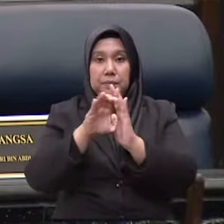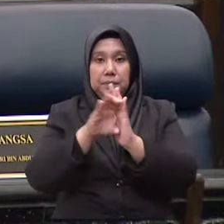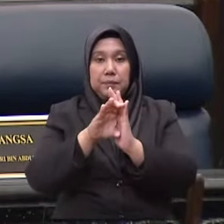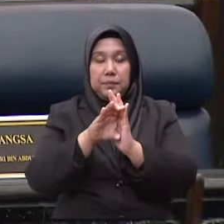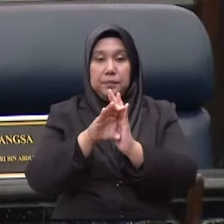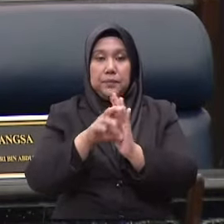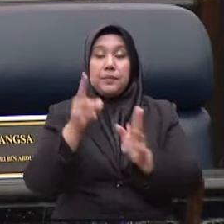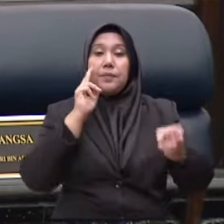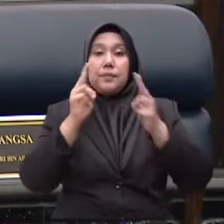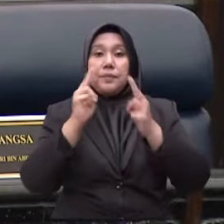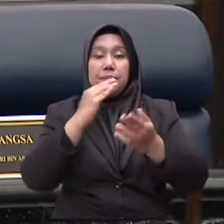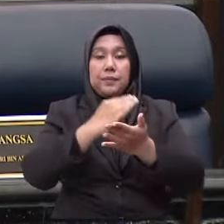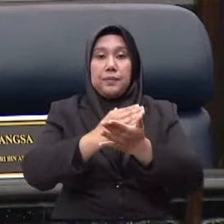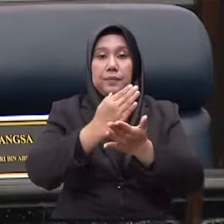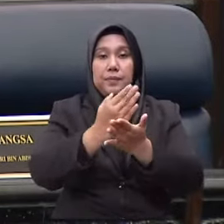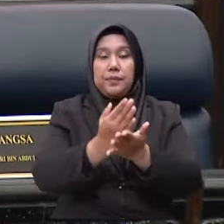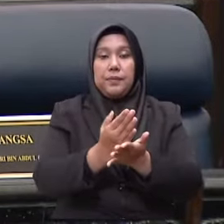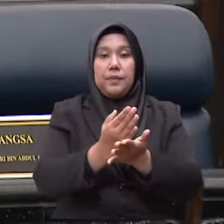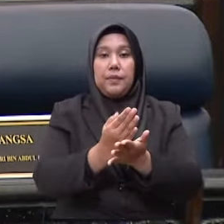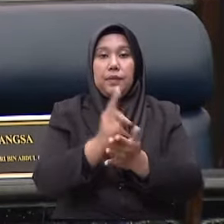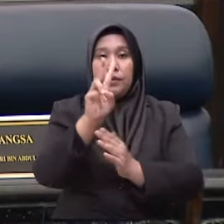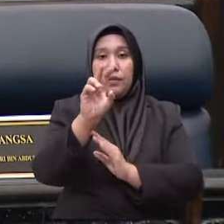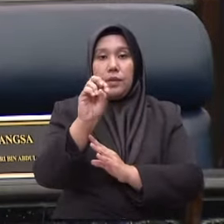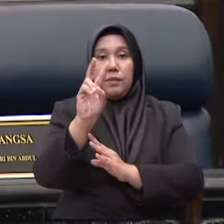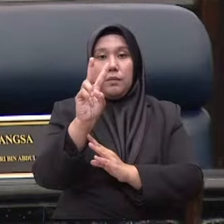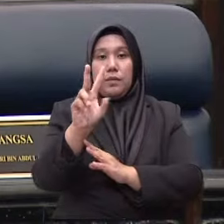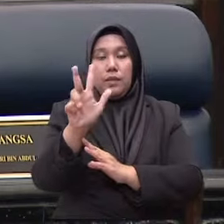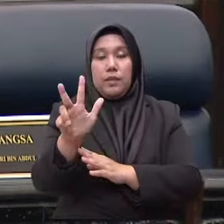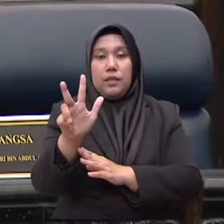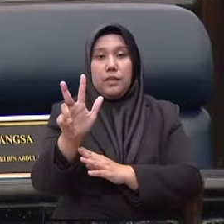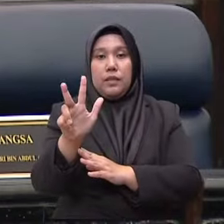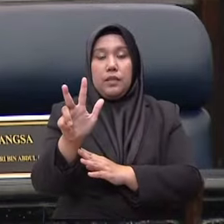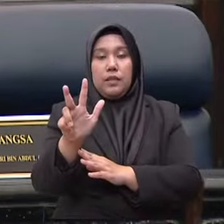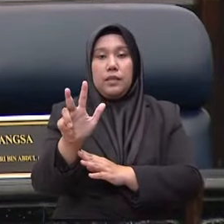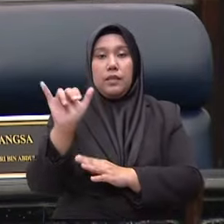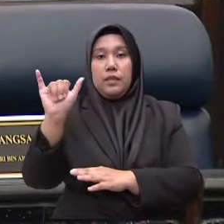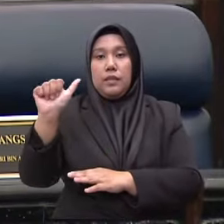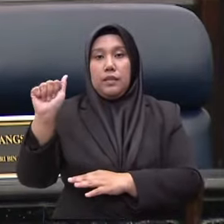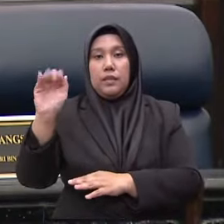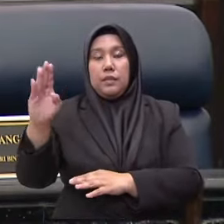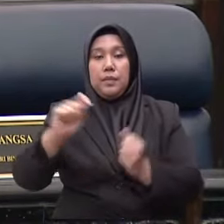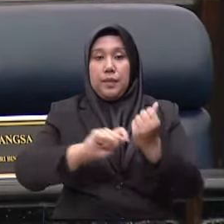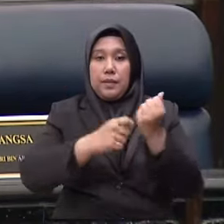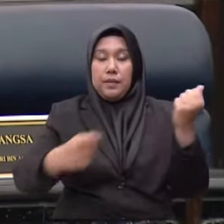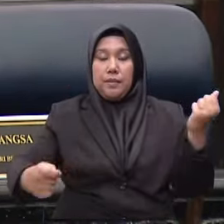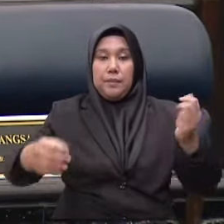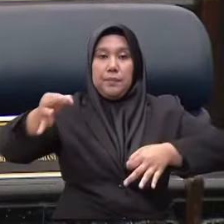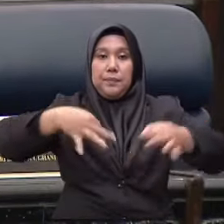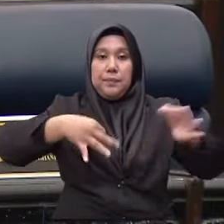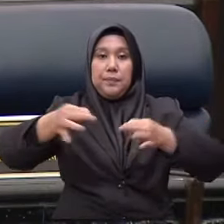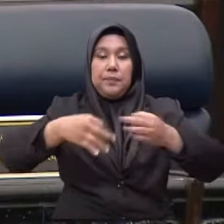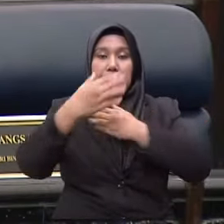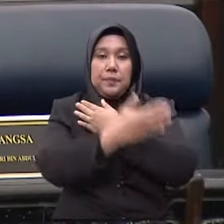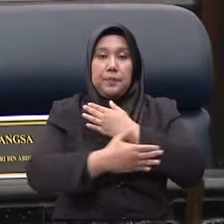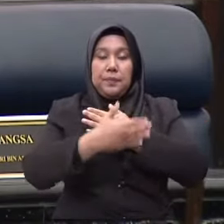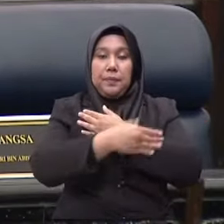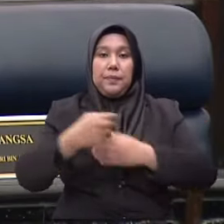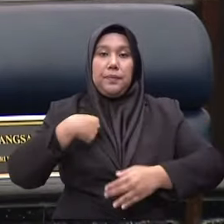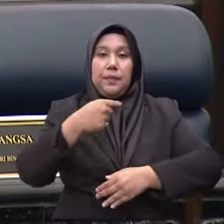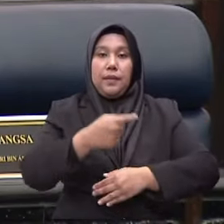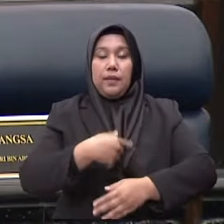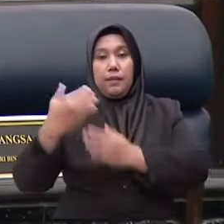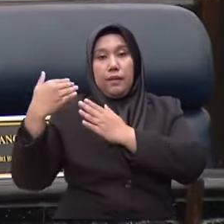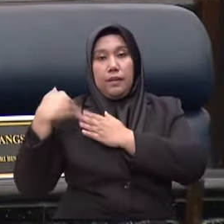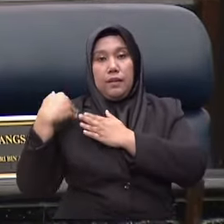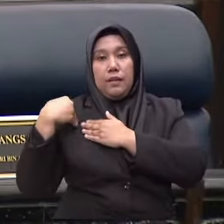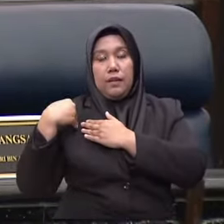bajet 2023 awal tahun ini yang amat berhormat Tambun menjelaskan bahawa negara kita menanggung kerugian